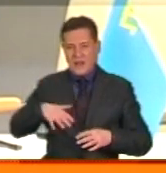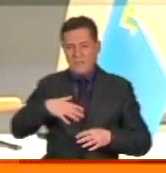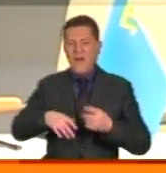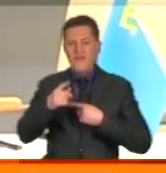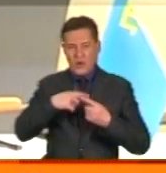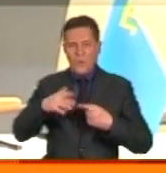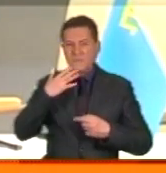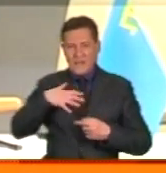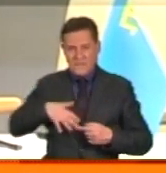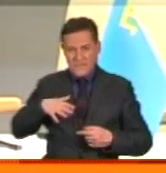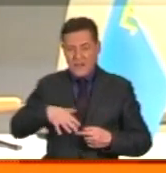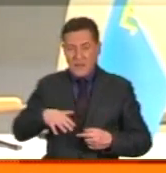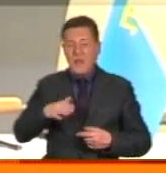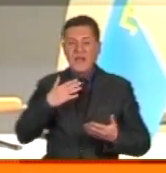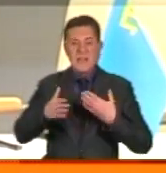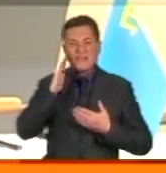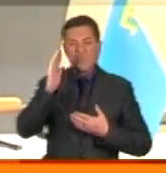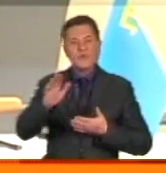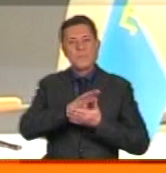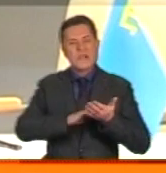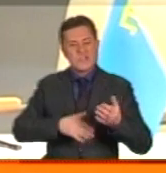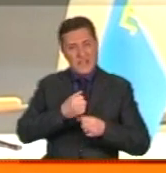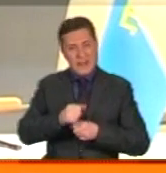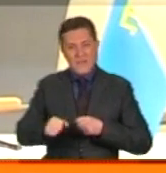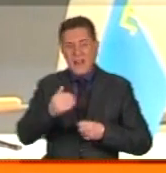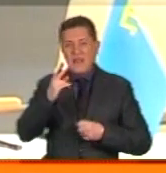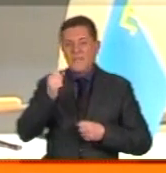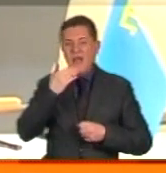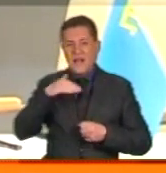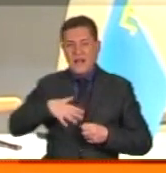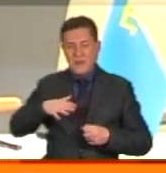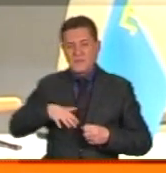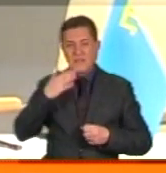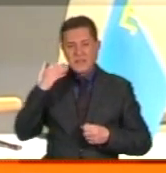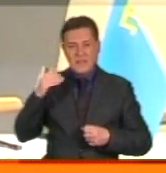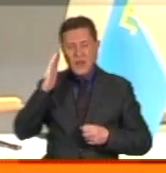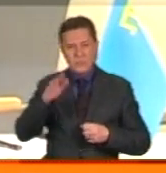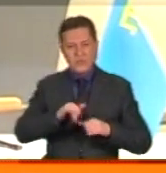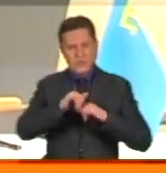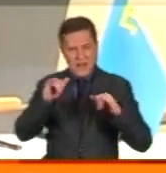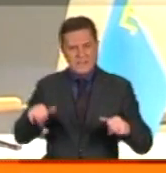Но якщо буде продовжатися давлення на кримських татар, і це давлення буде наростати, і ми